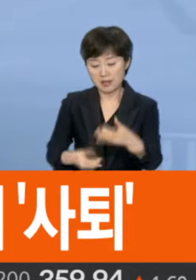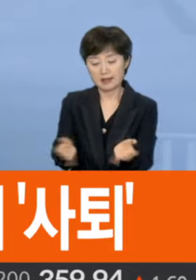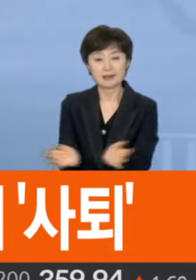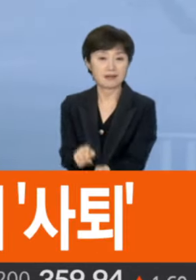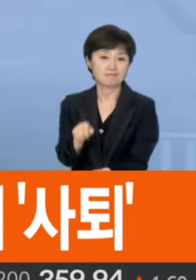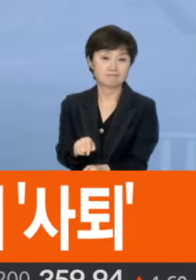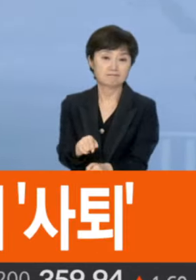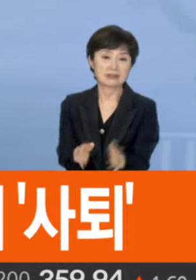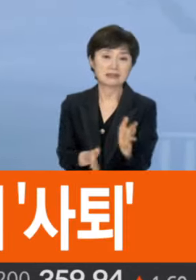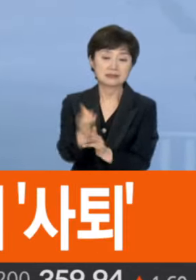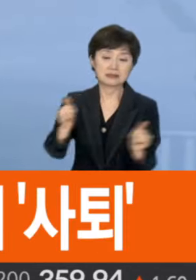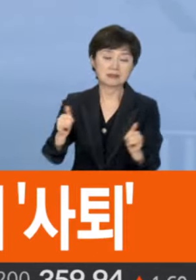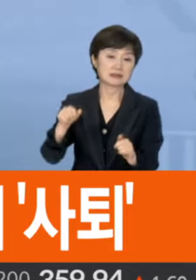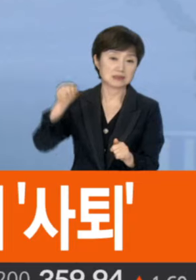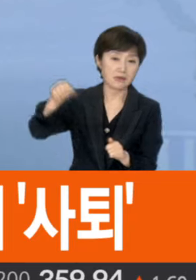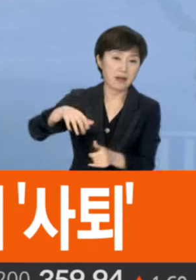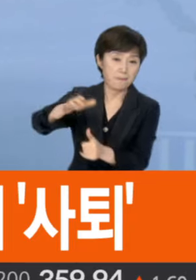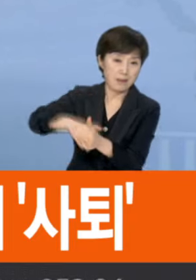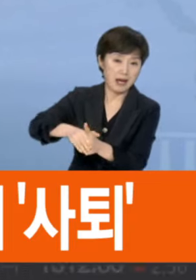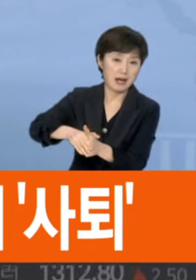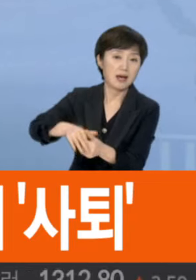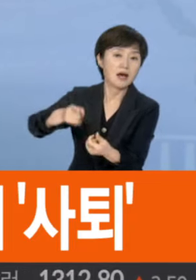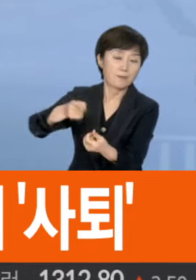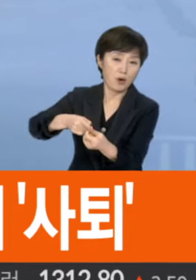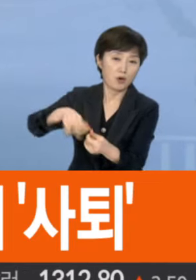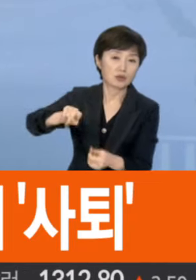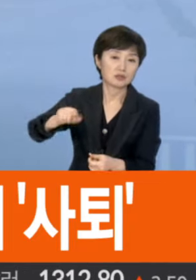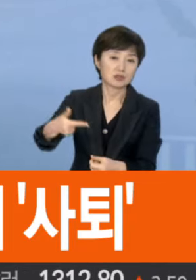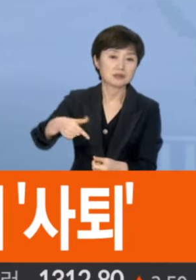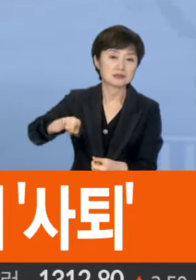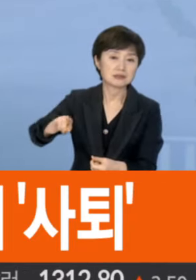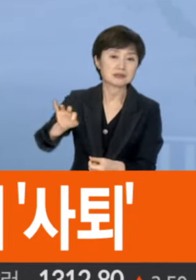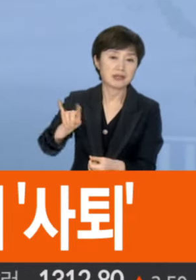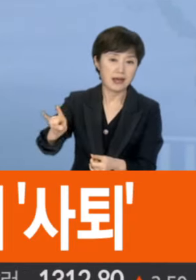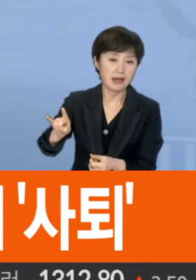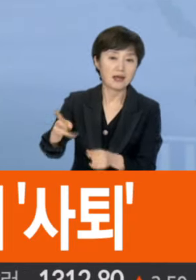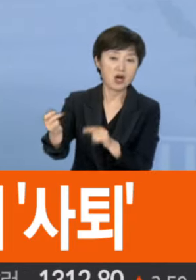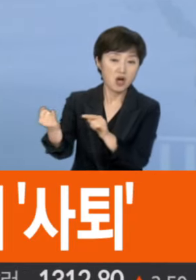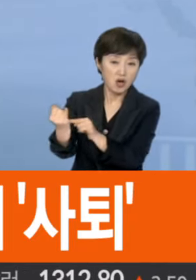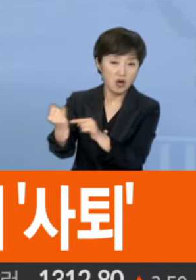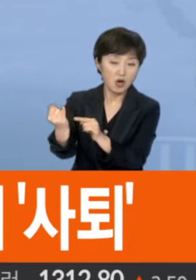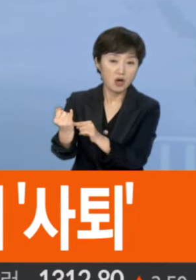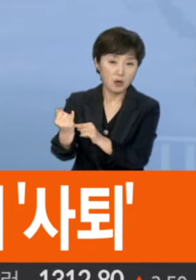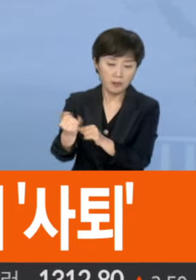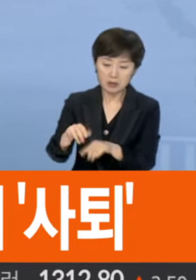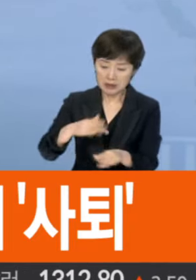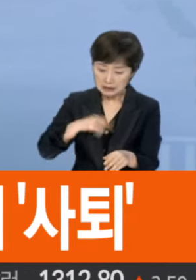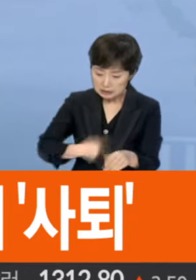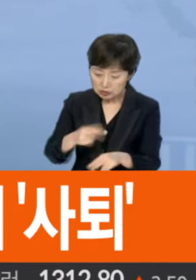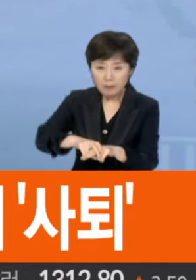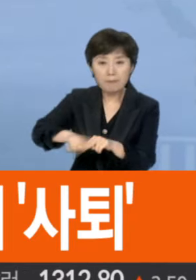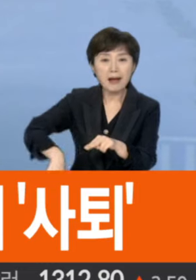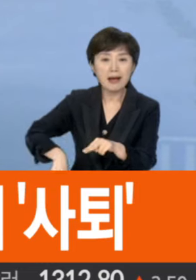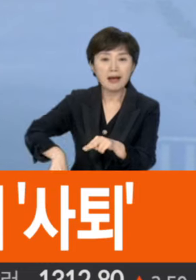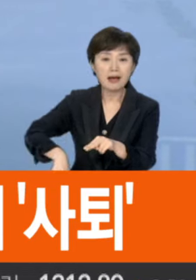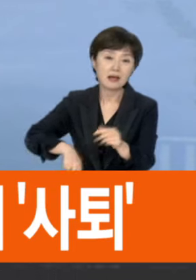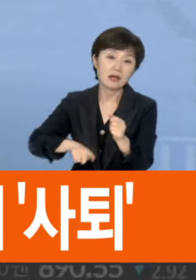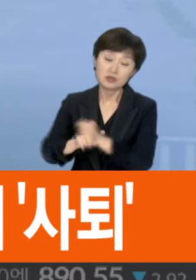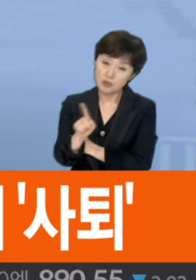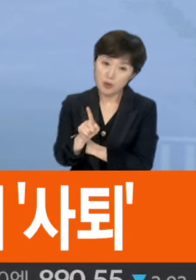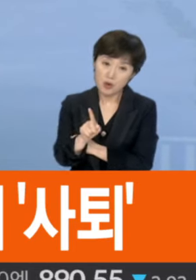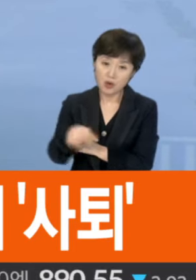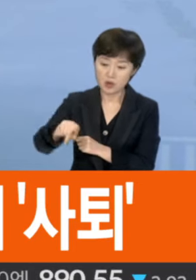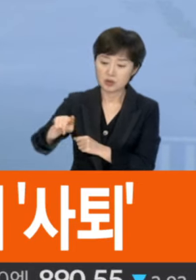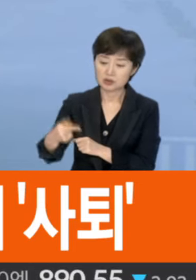비례위성정당에서 시민사회 몫으로 비례 1번을 받은 전지의 금융정의연대 운영위원은 자진 사퇴했습니다. 전날